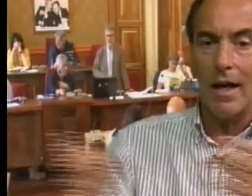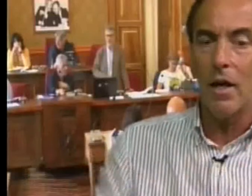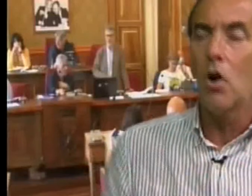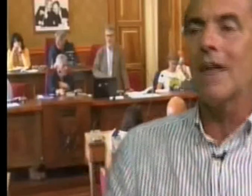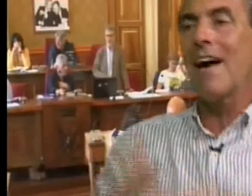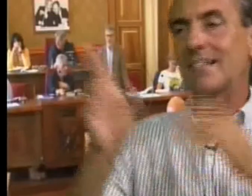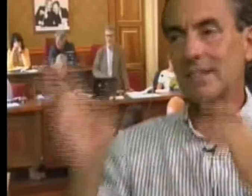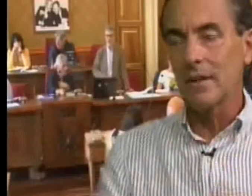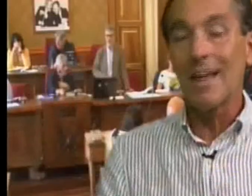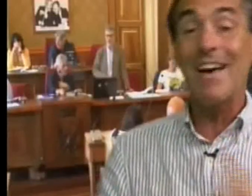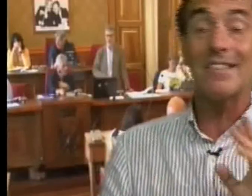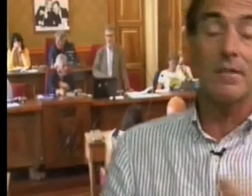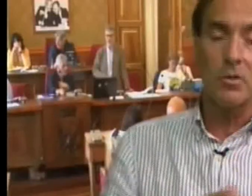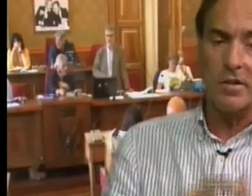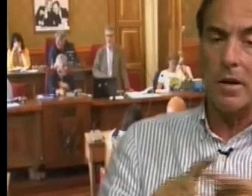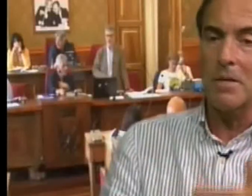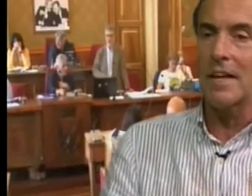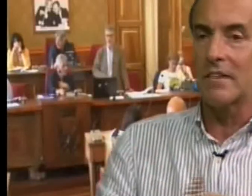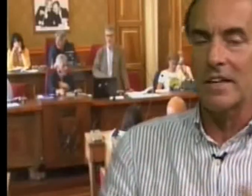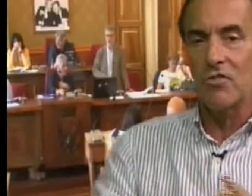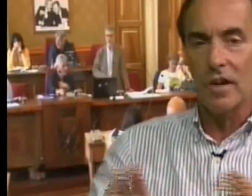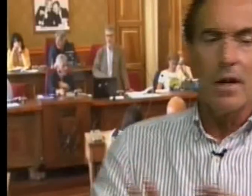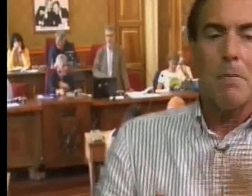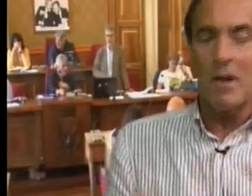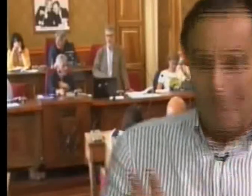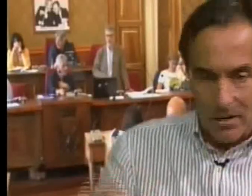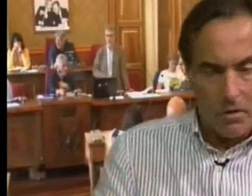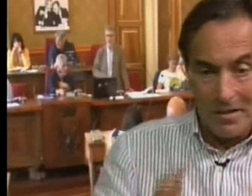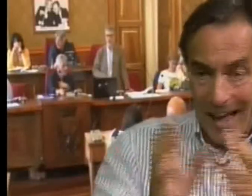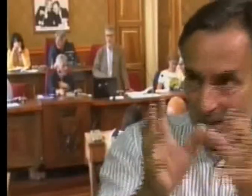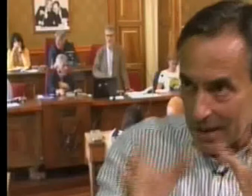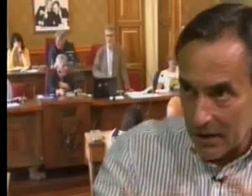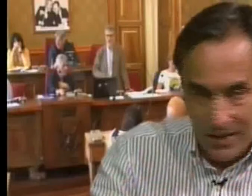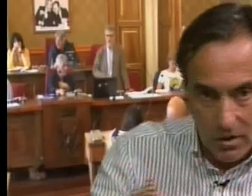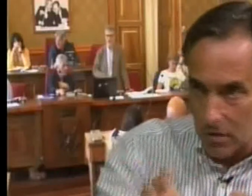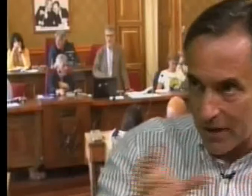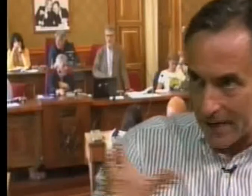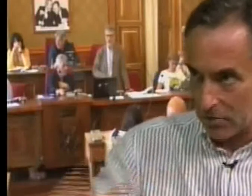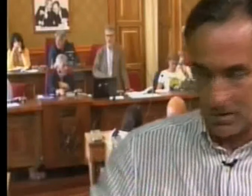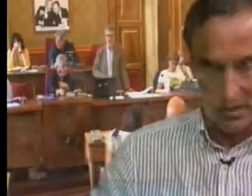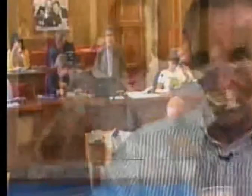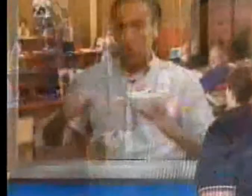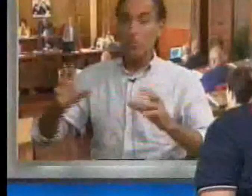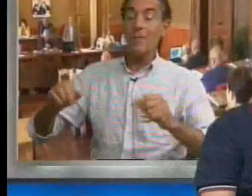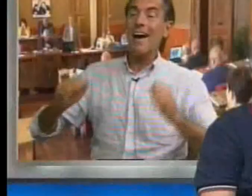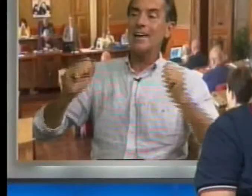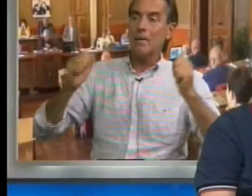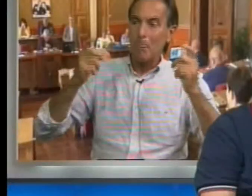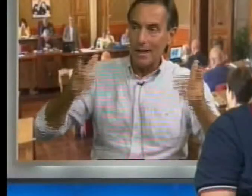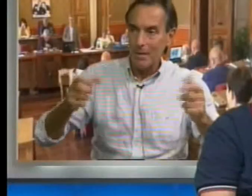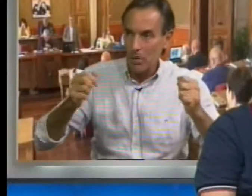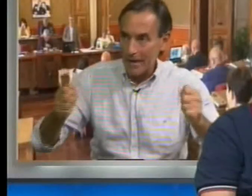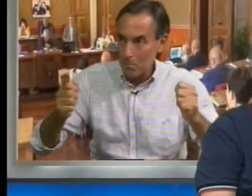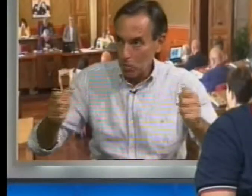o la VAS, valutazione la ambientale strategica, sì. Ma ripeto, dategliela, fateglielo fare sto parcheggio, oppure vai a